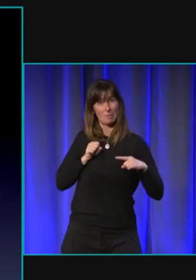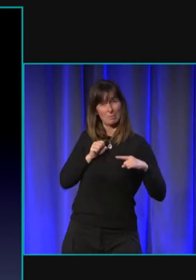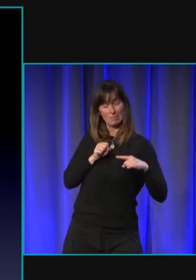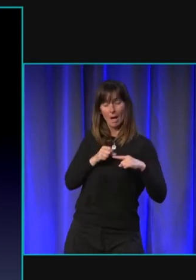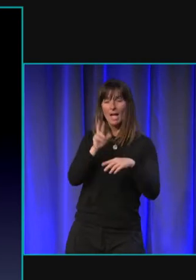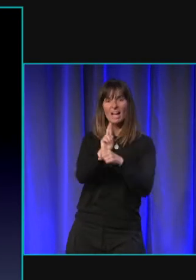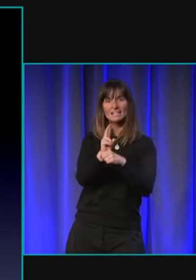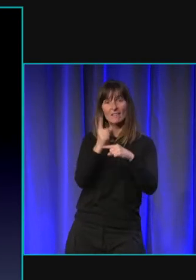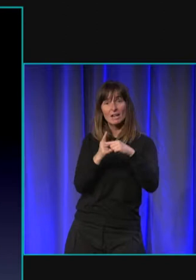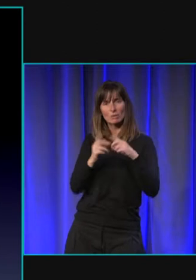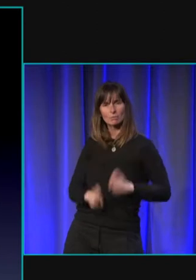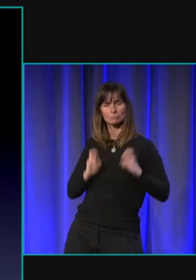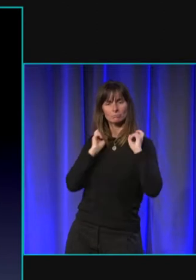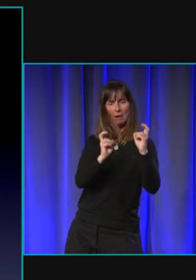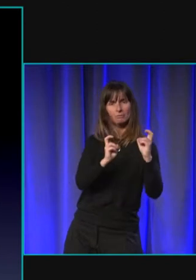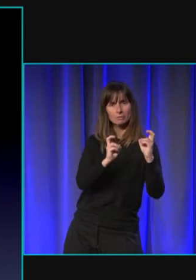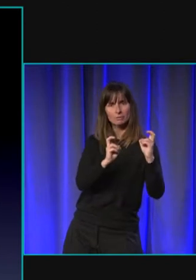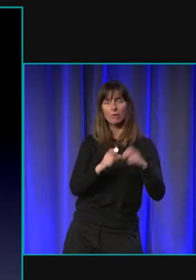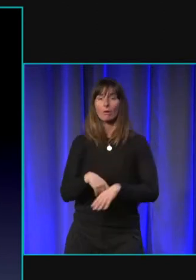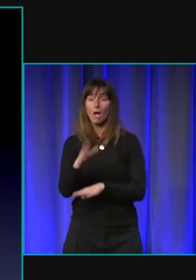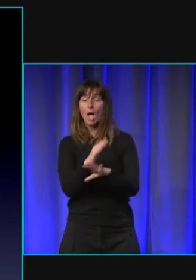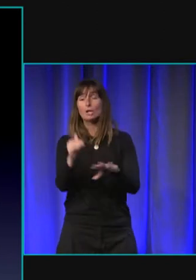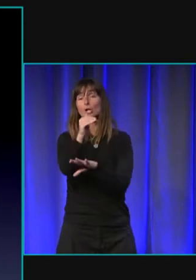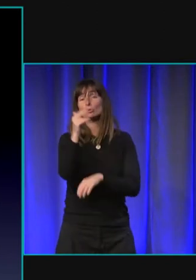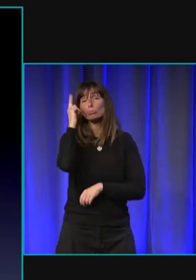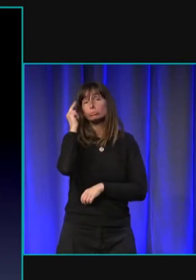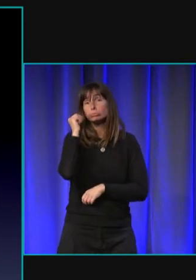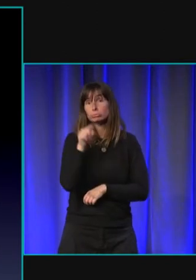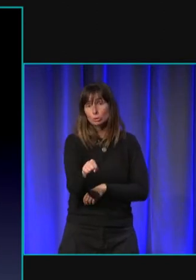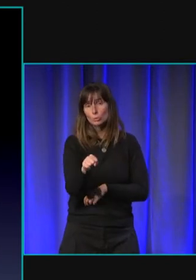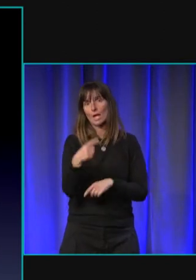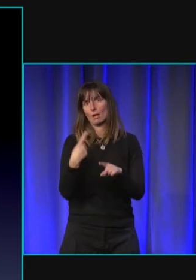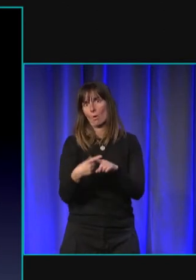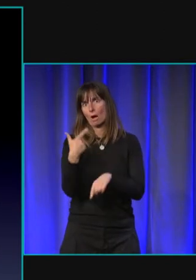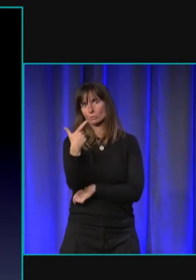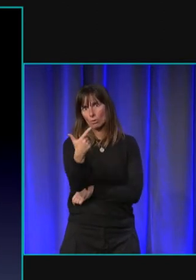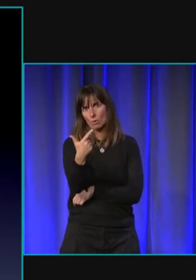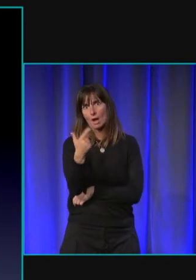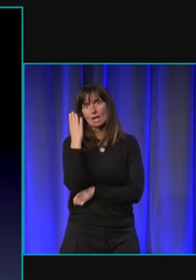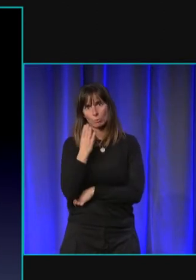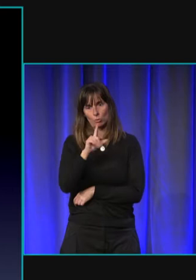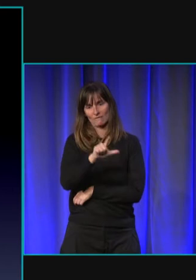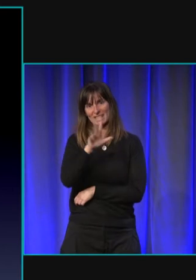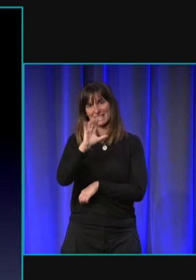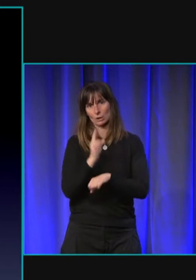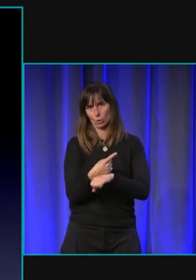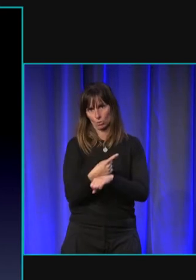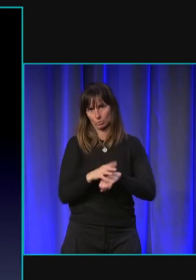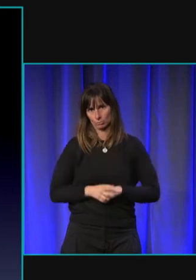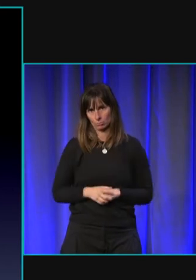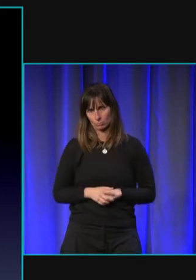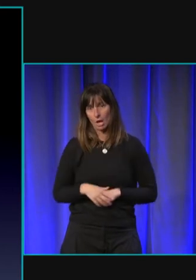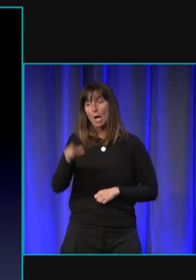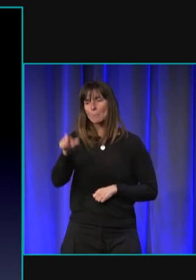ses réserves. Un adulte lambda, il lui faudra deux fois plus de temps, plus de 25 secondes. Un senior, vous voyez, de